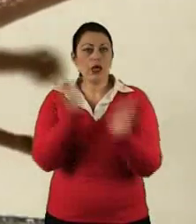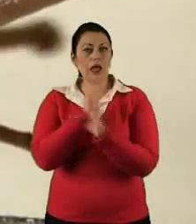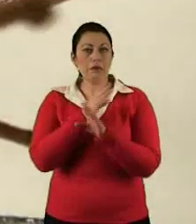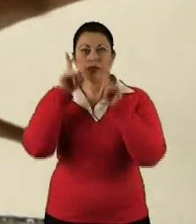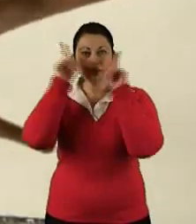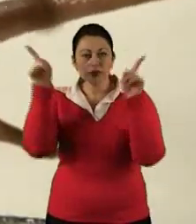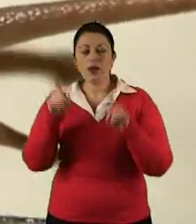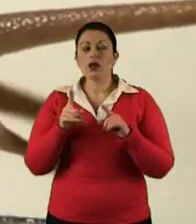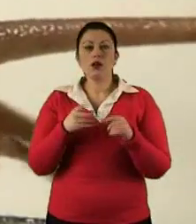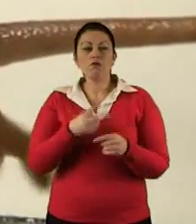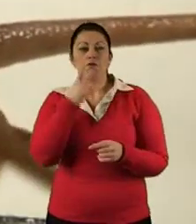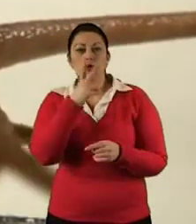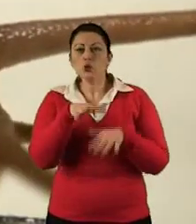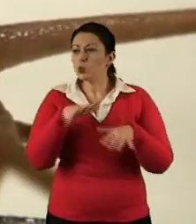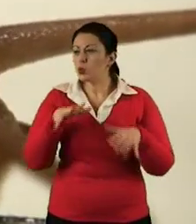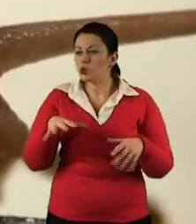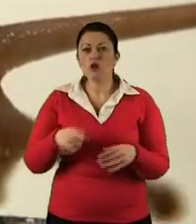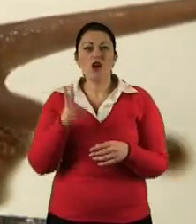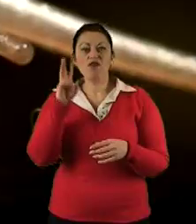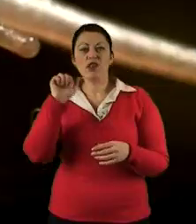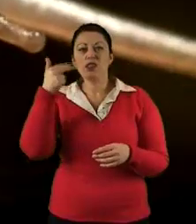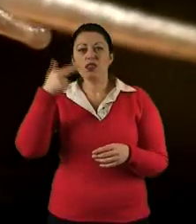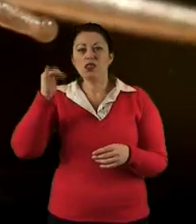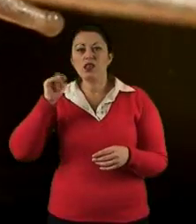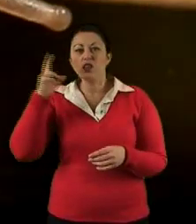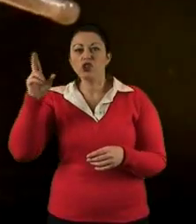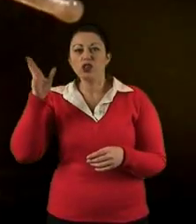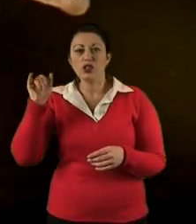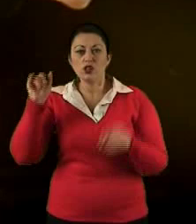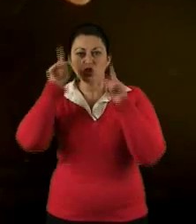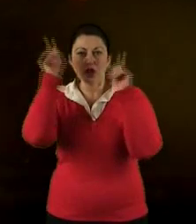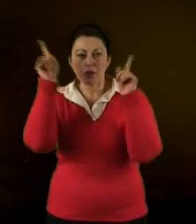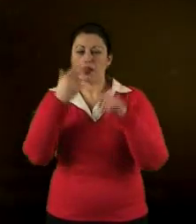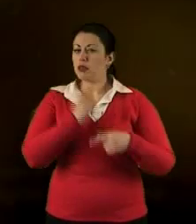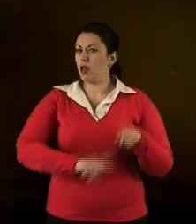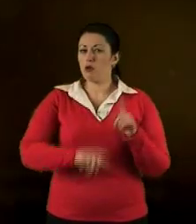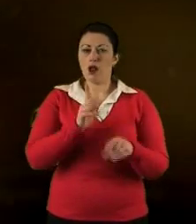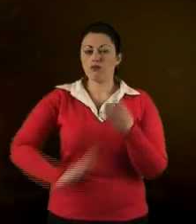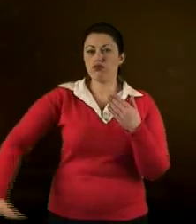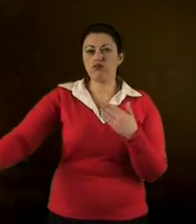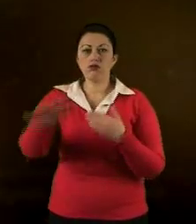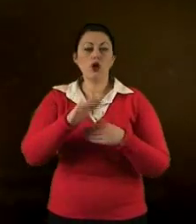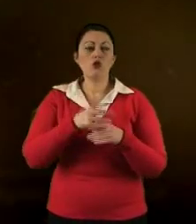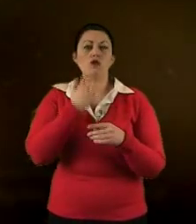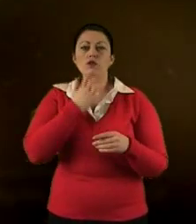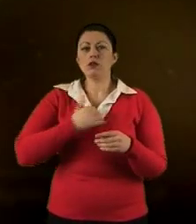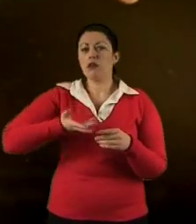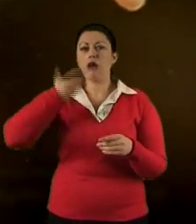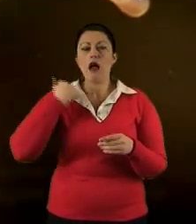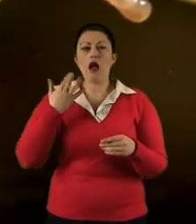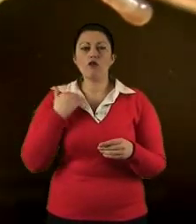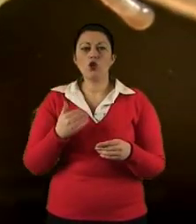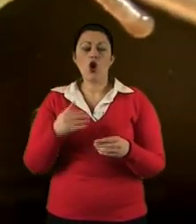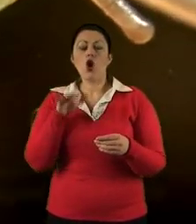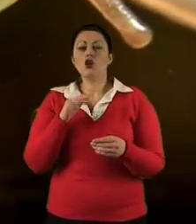jest odpowiednim miejscem dla tej niszowej produkcji. Większość z nas rozpoznaje ślimaki winniczki, które zasiedlają nasze